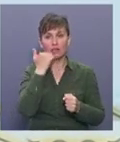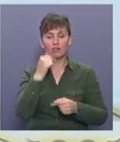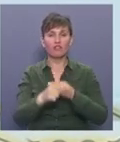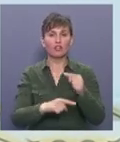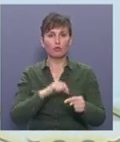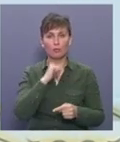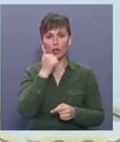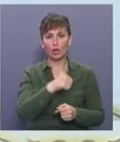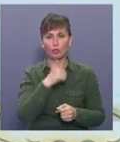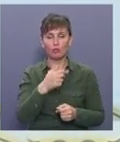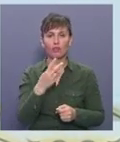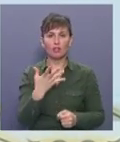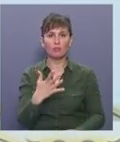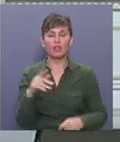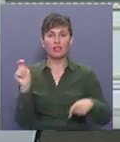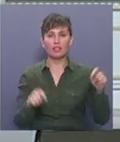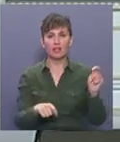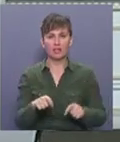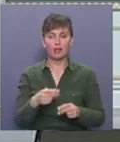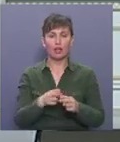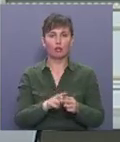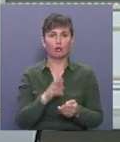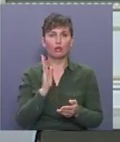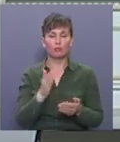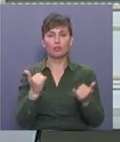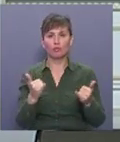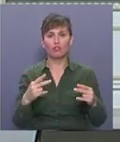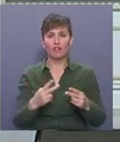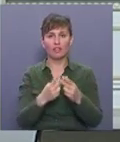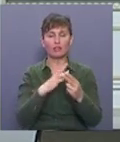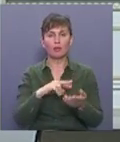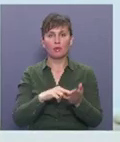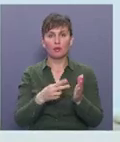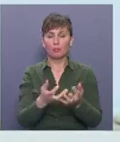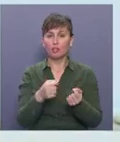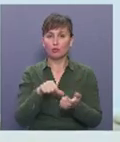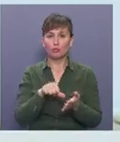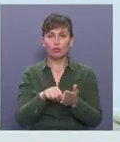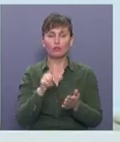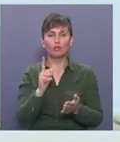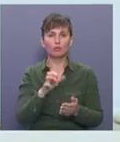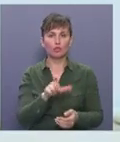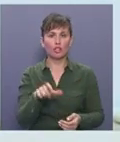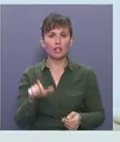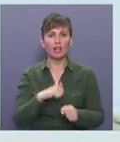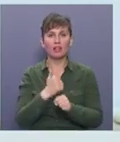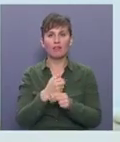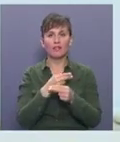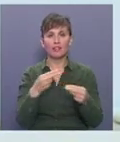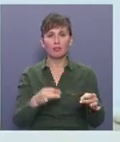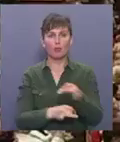следующем году. 25-я сессия АНК, которая состоялась сегодня в Астане, приняли участие более 1500 человек. Главной